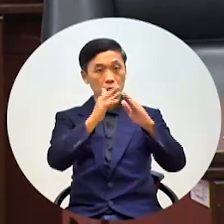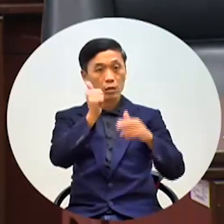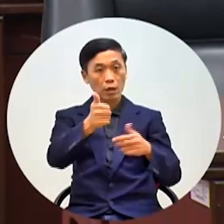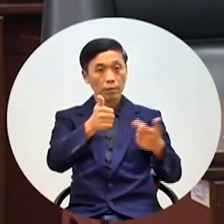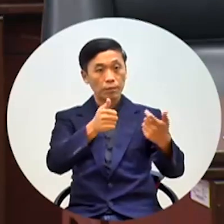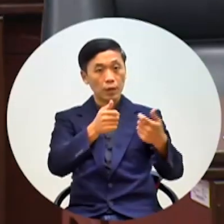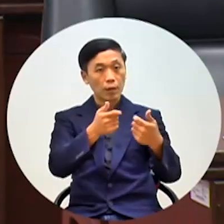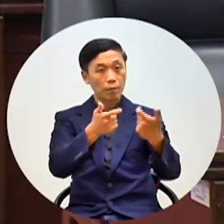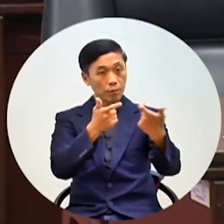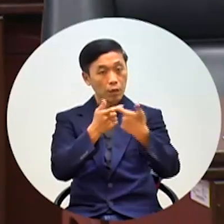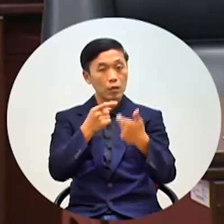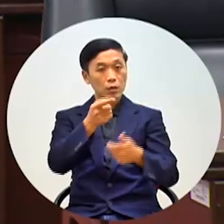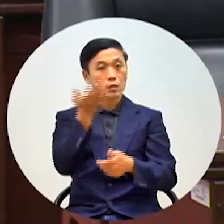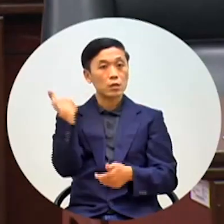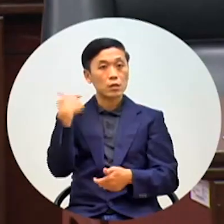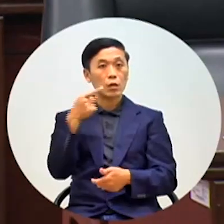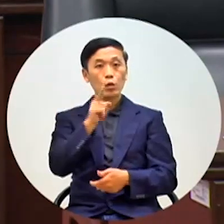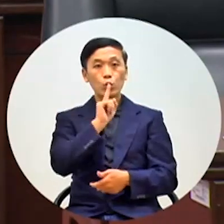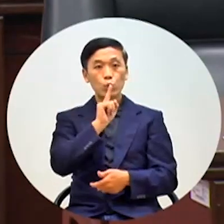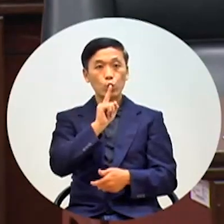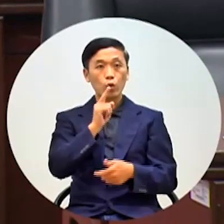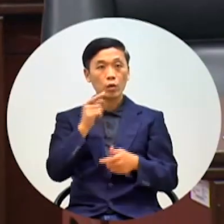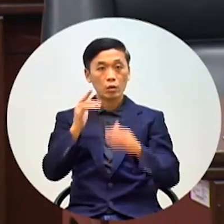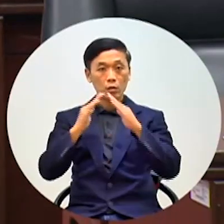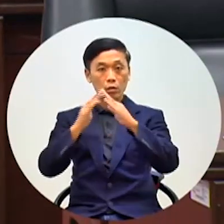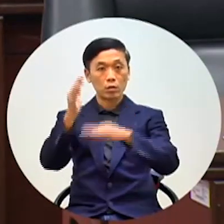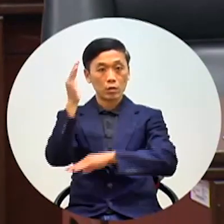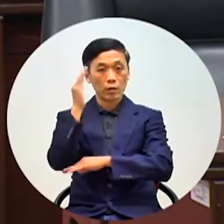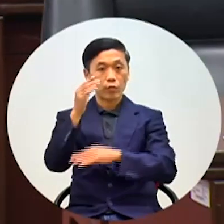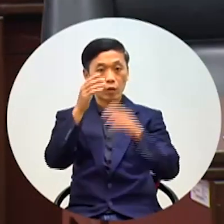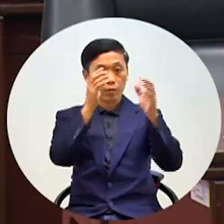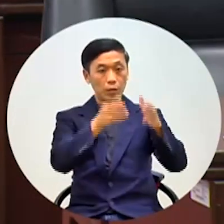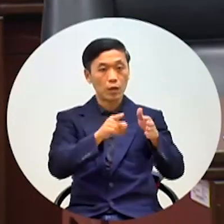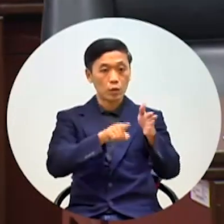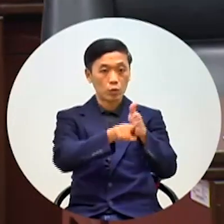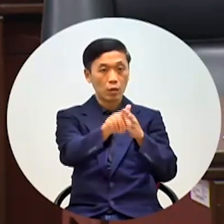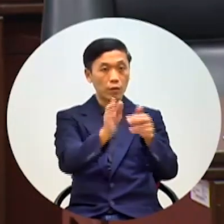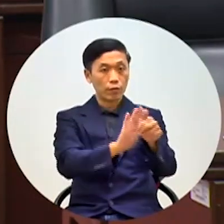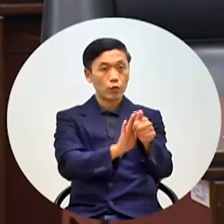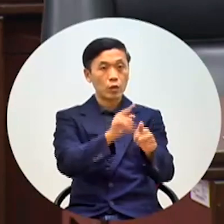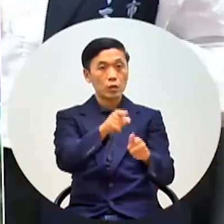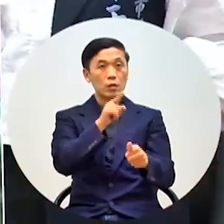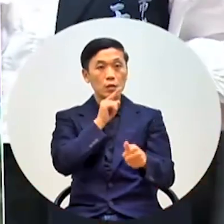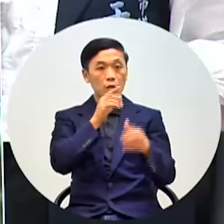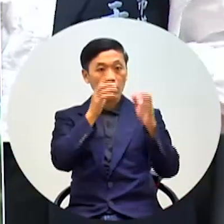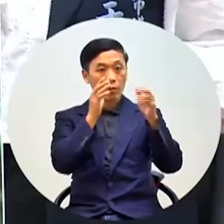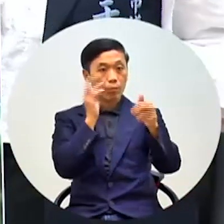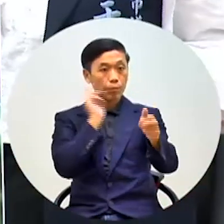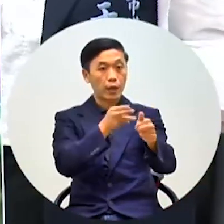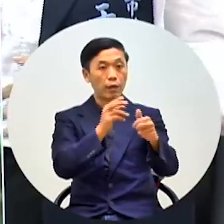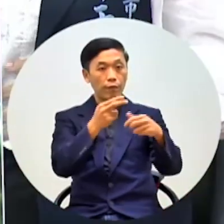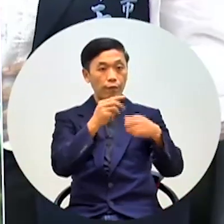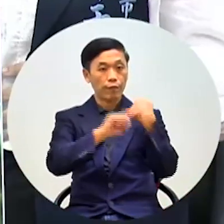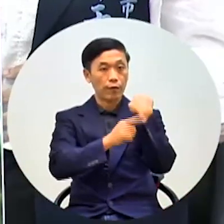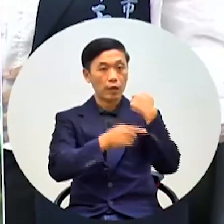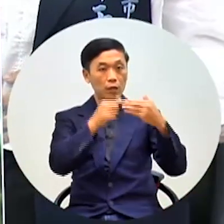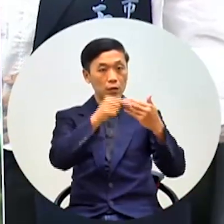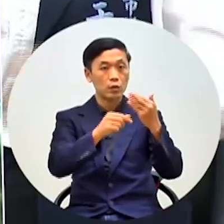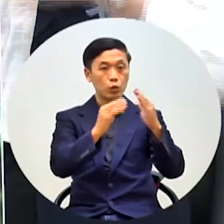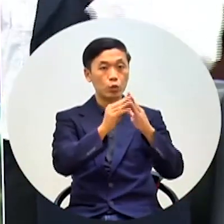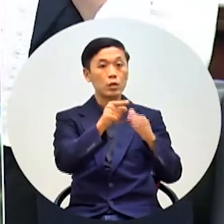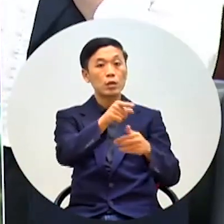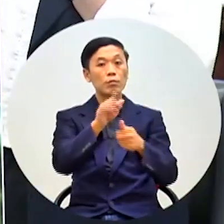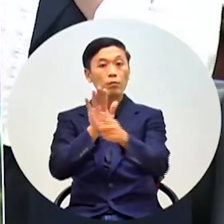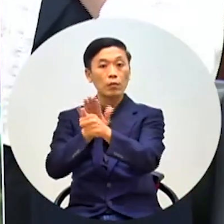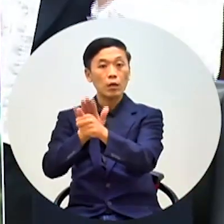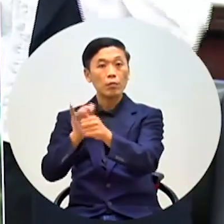时说要提出是否要对应一个单一窗口，你是法制局，我就跑去问法制局说你到底可以提供什么协